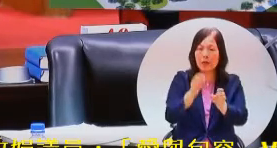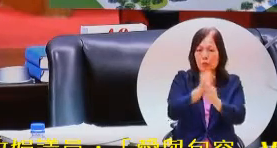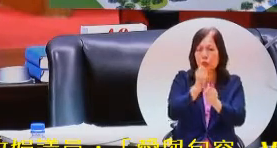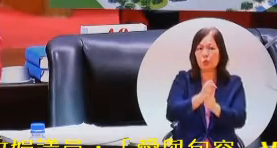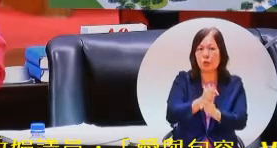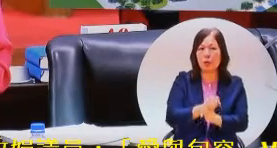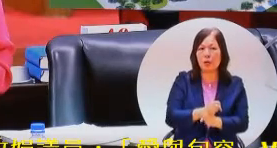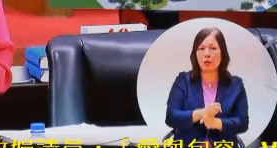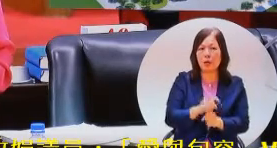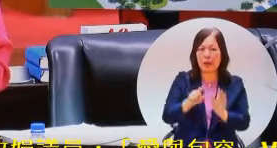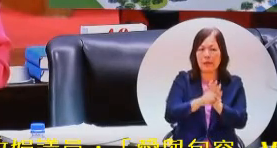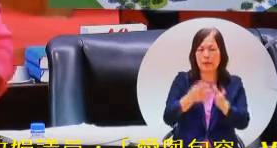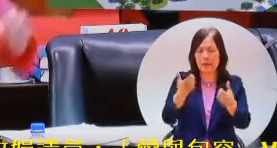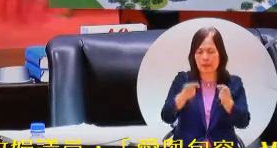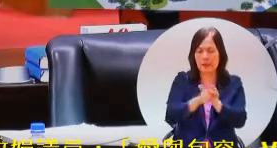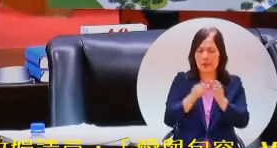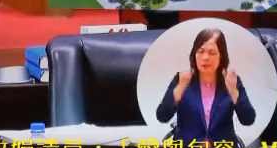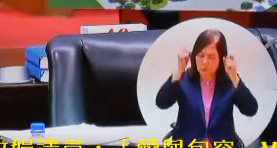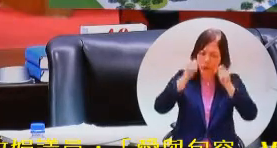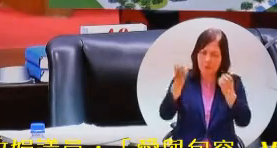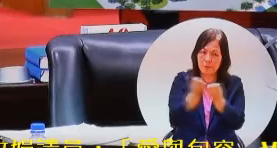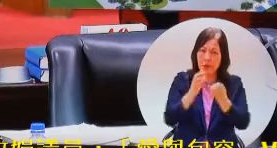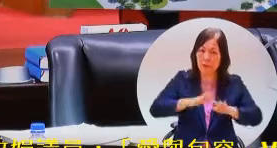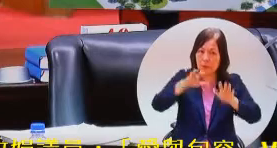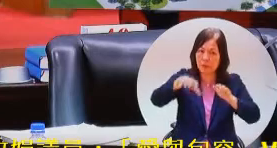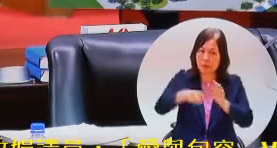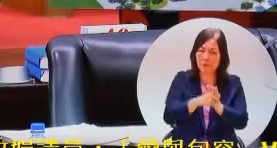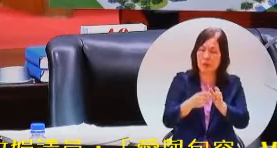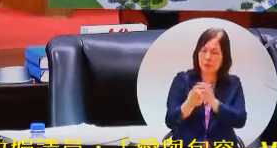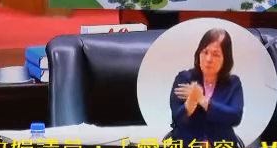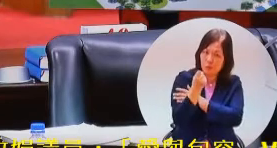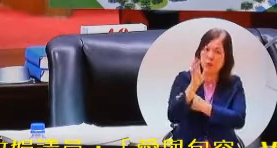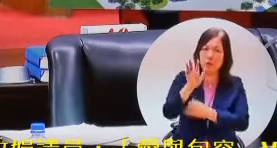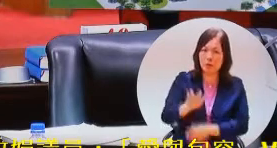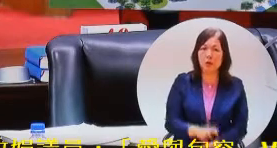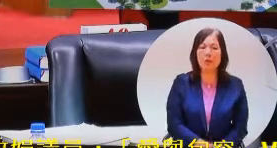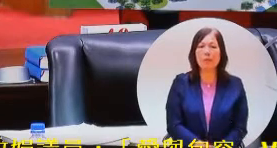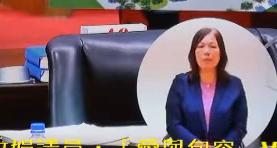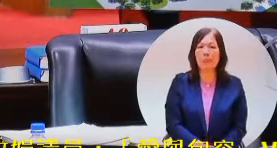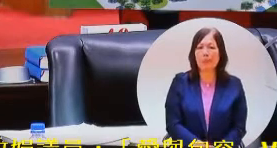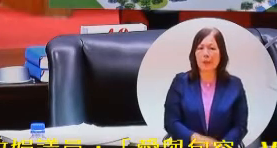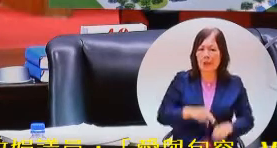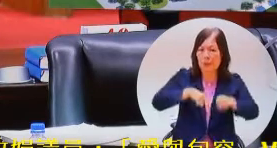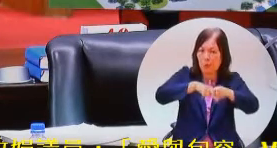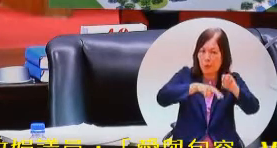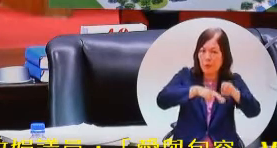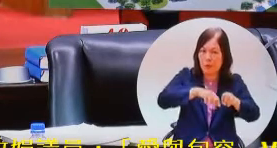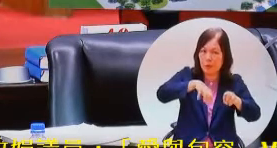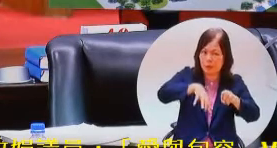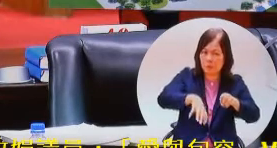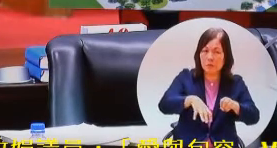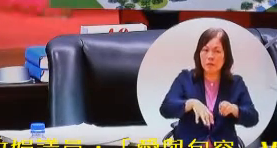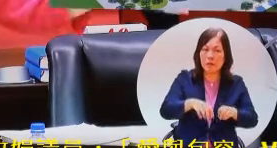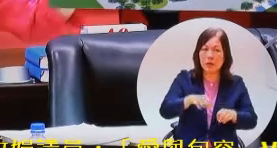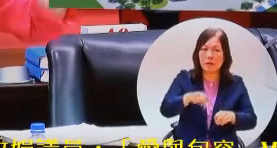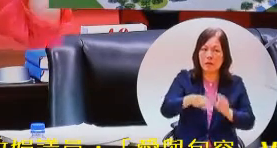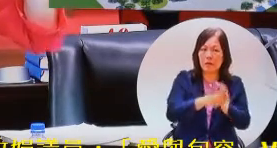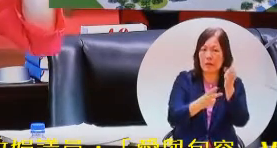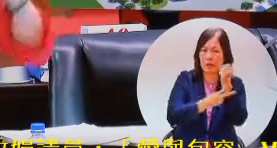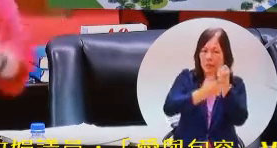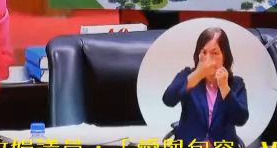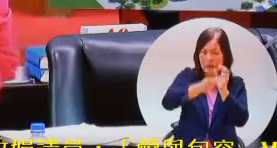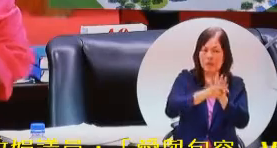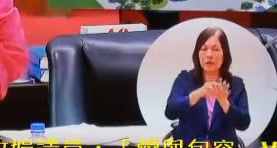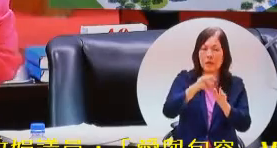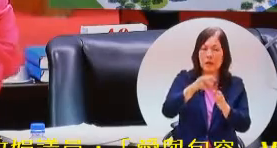谢谢我们绿化局的用心哈。那这次的足球场里面也动工了之后，那边的里长还在那里有一